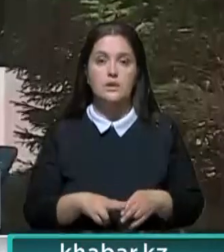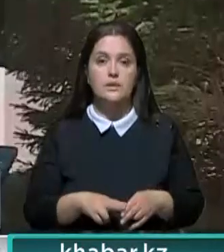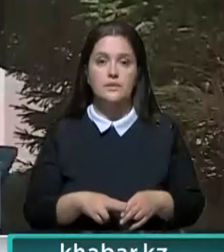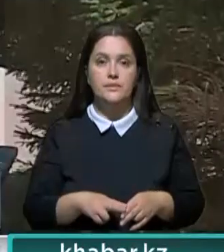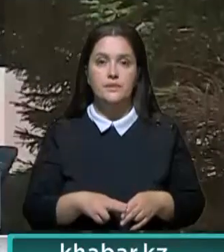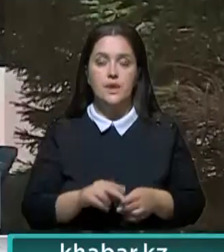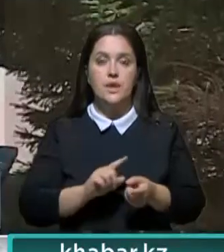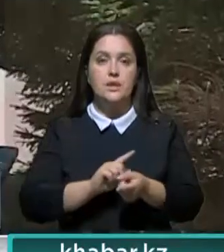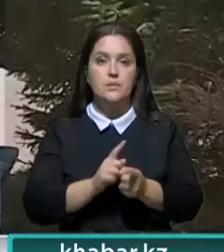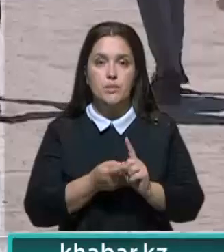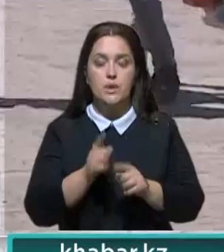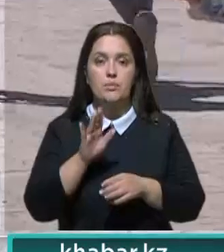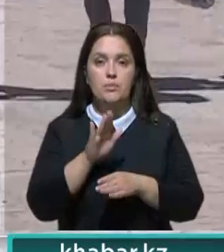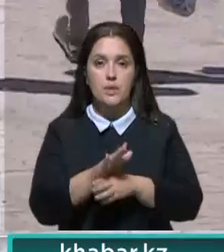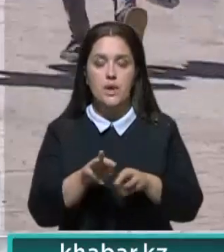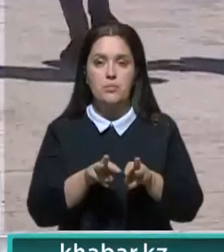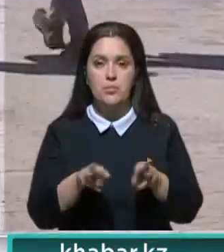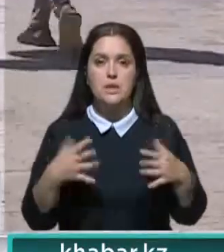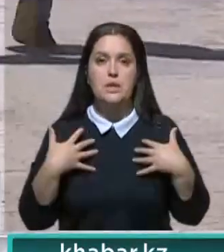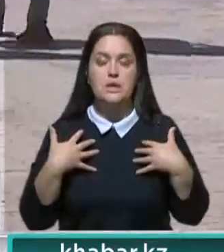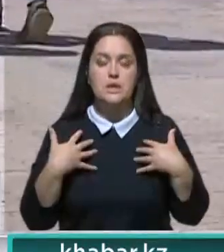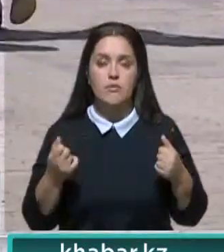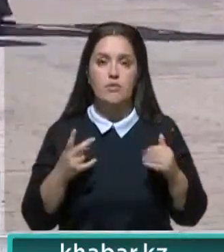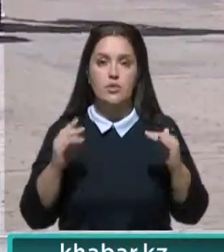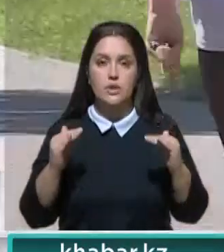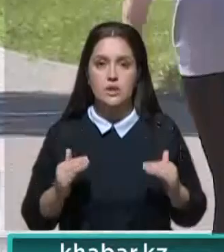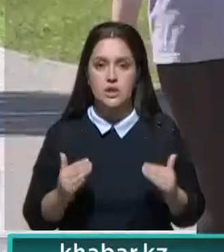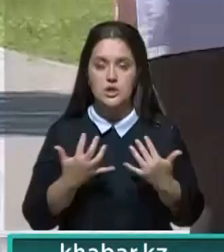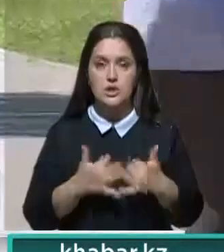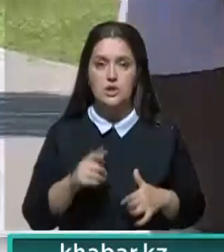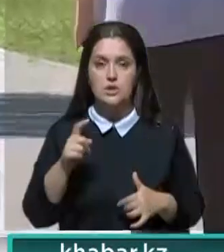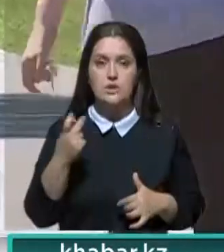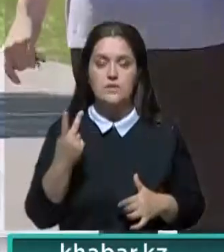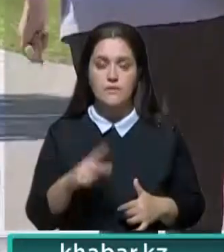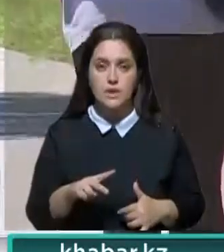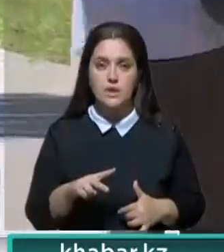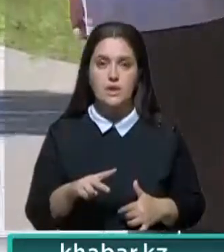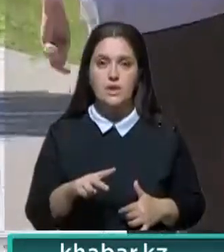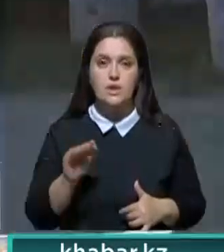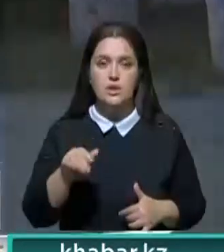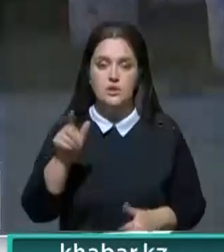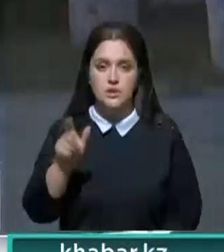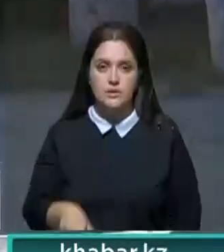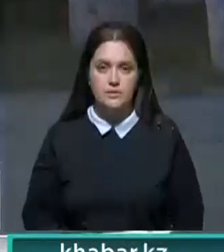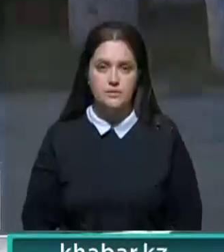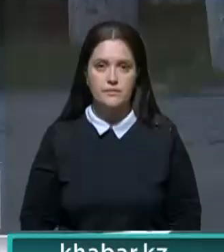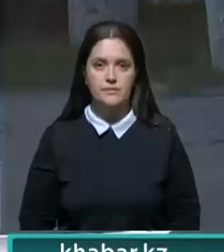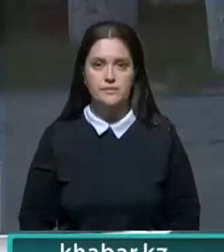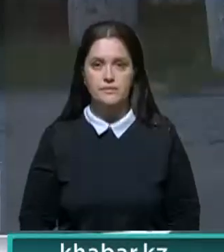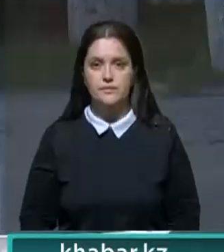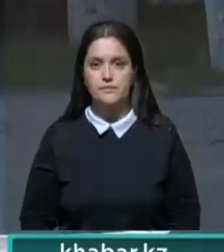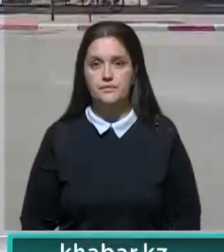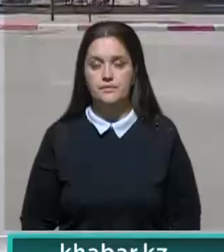больницы называют изменение приказа Минздрава нужно лишь снизить численность населения до 100-120.000 человек И чем быстрее тем лучше Артём